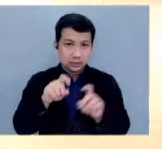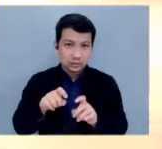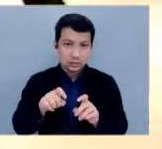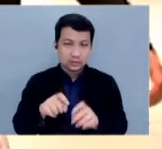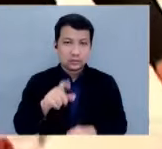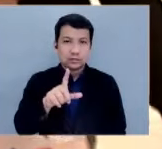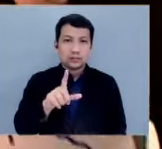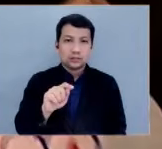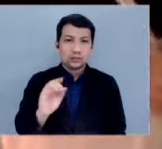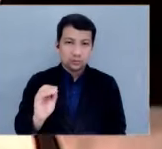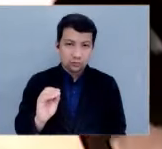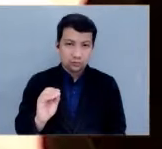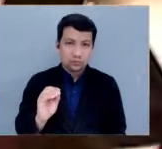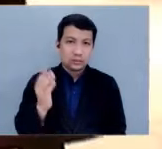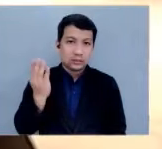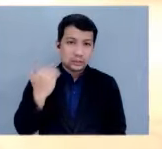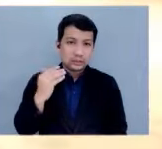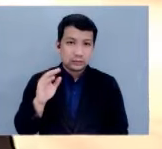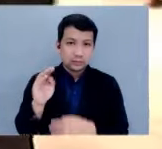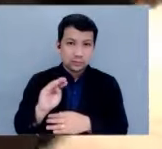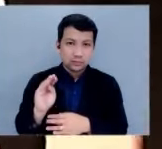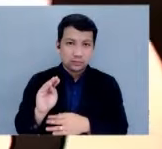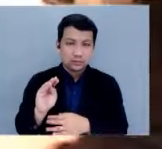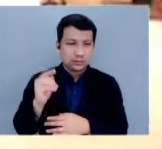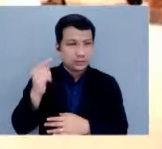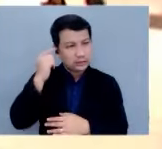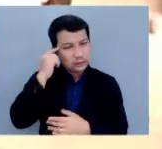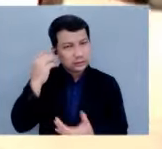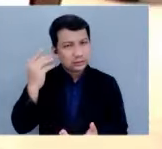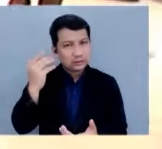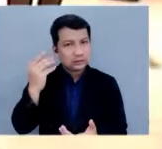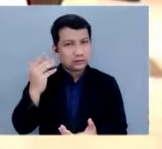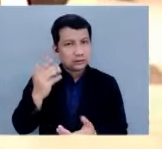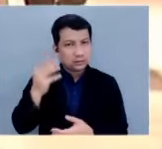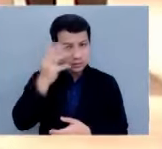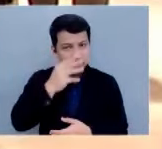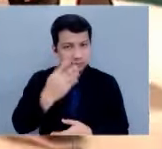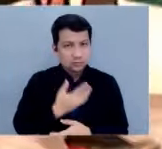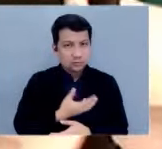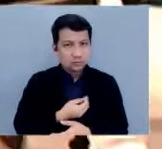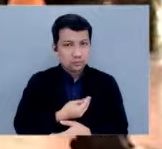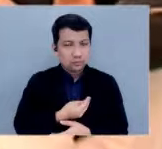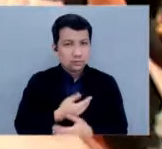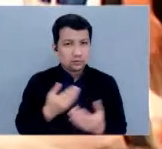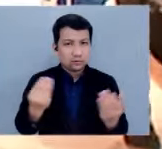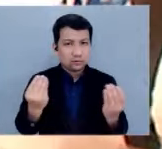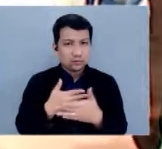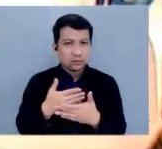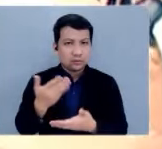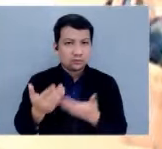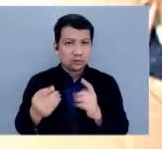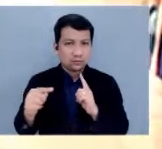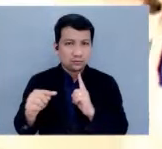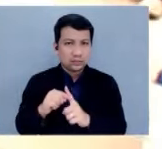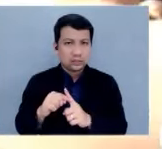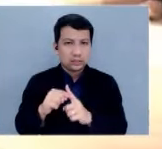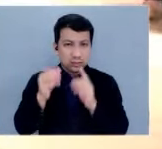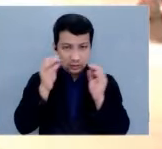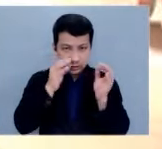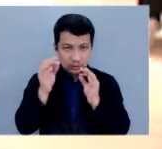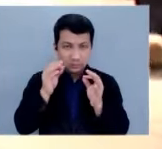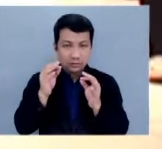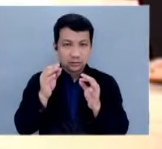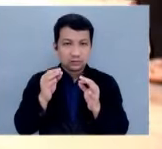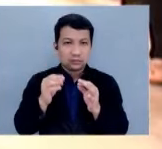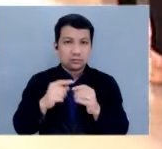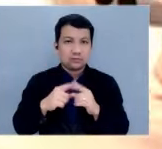Transportation Office itong Lunes. Well, tingin ng pamunuan ng terminal, kinabahan ang apat na bus driver na baka magpositibo sila sa pagsusuri. Abay, kasi